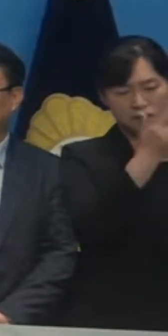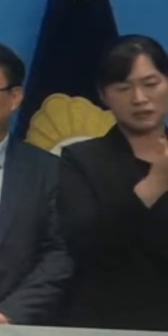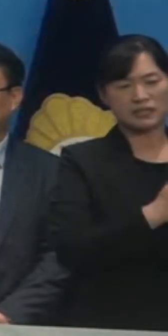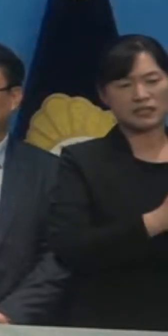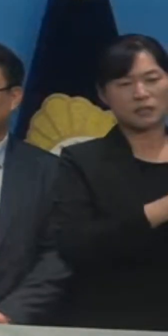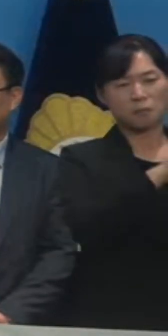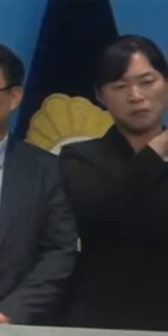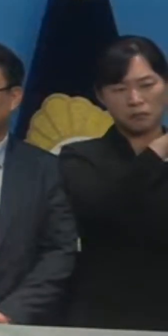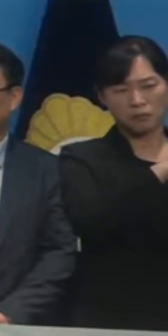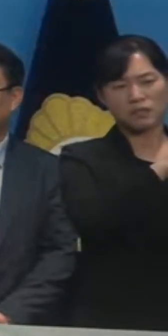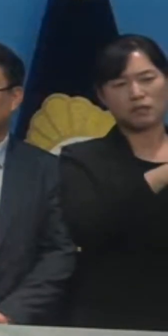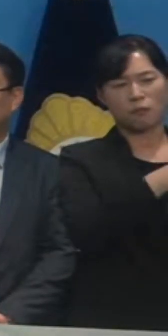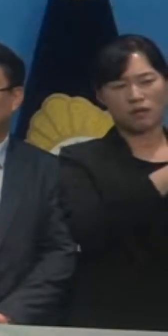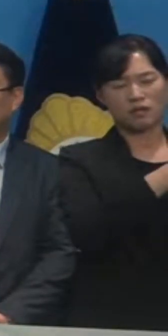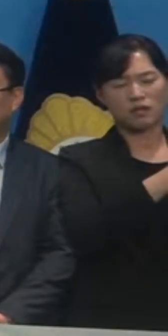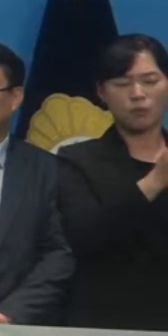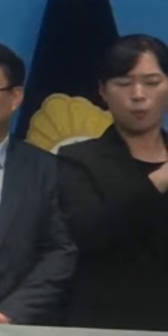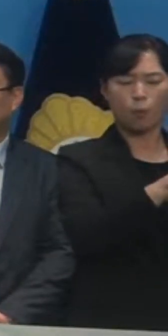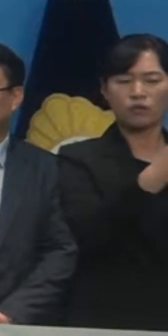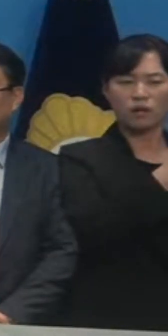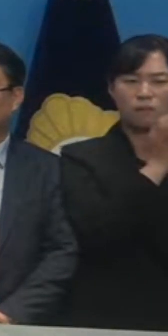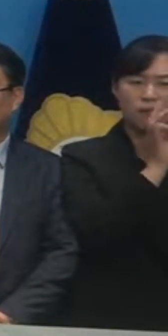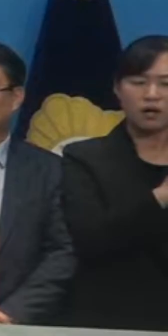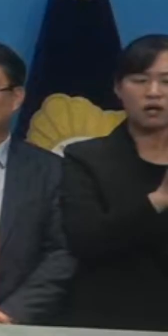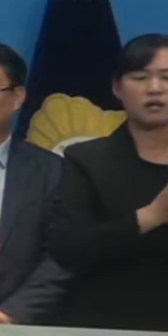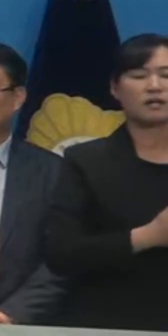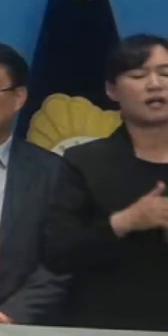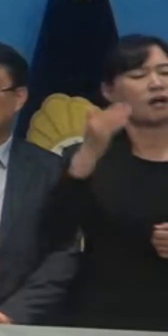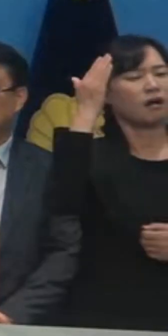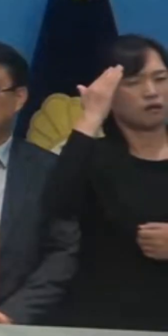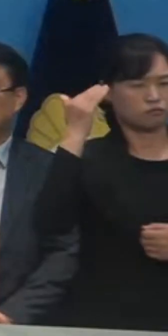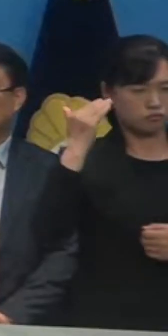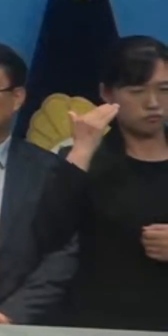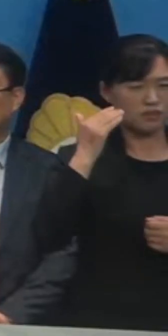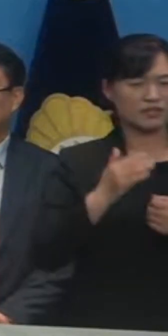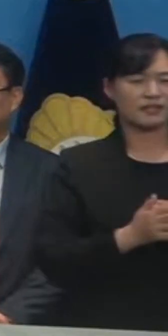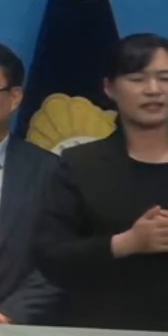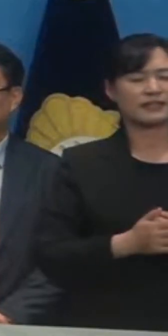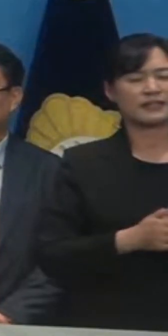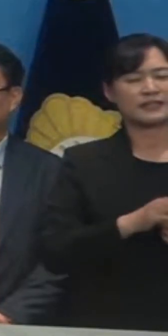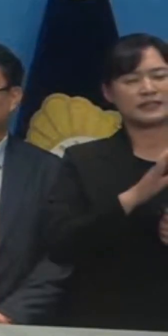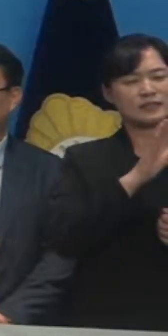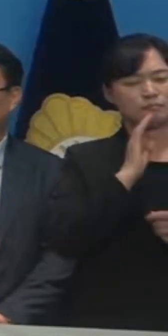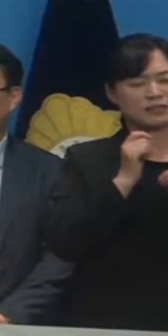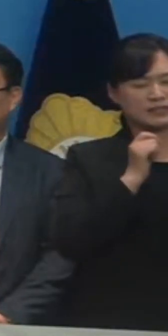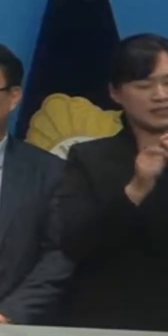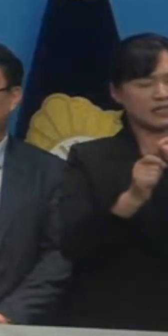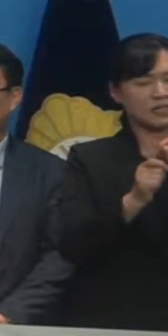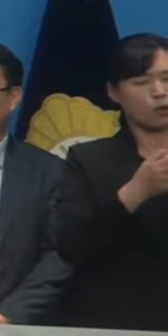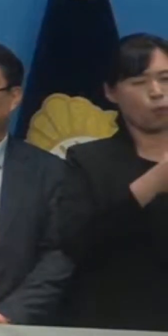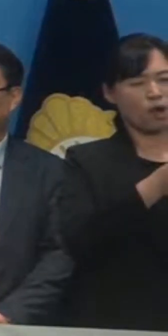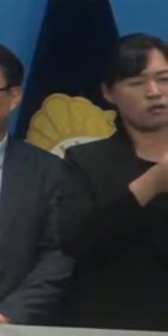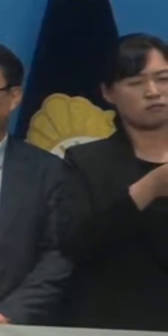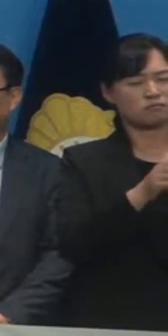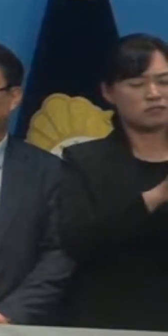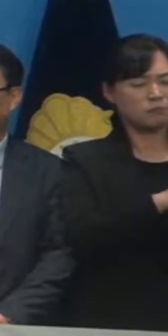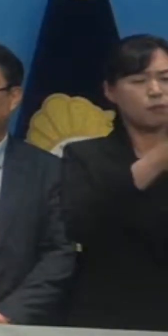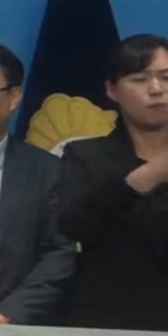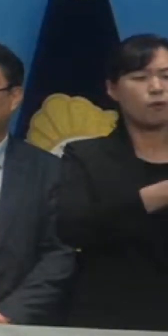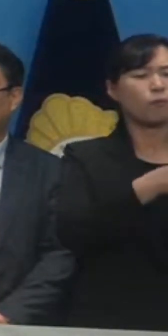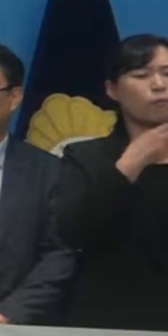가상화폐와 코인 관련 공약들을 살펴봤더니 대한민국에 강력한 사기 관련 특별법이